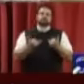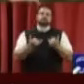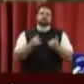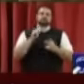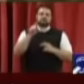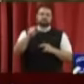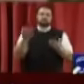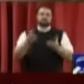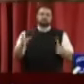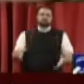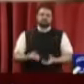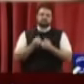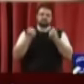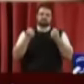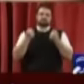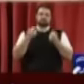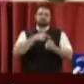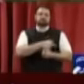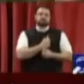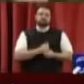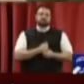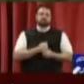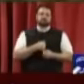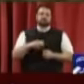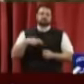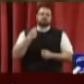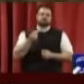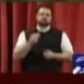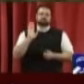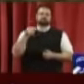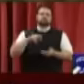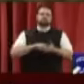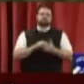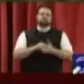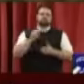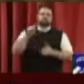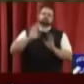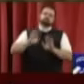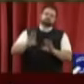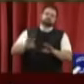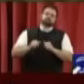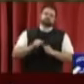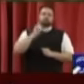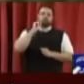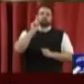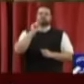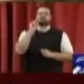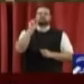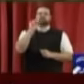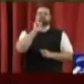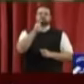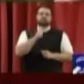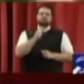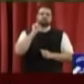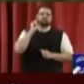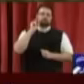salvătorul. Așa. Îi pune, îmi lasă că rezolvi eu. Tu vezi de treabă. El nu învață nimic. Că el avea de învățat